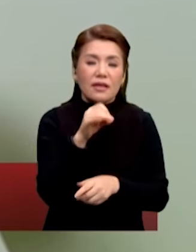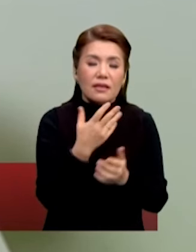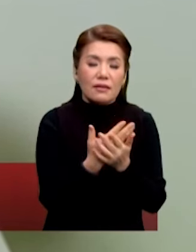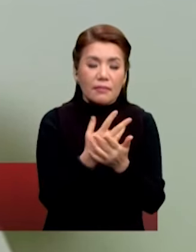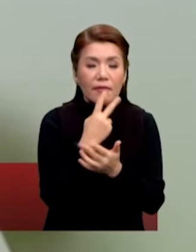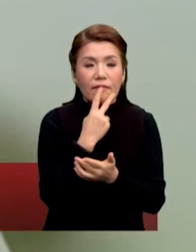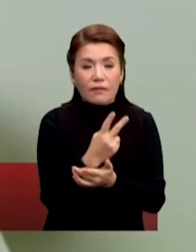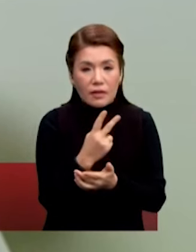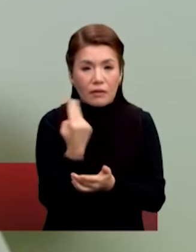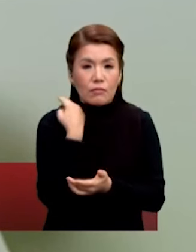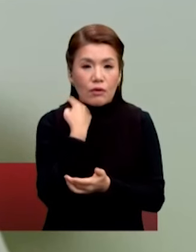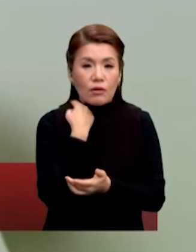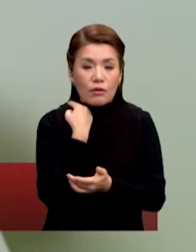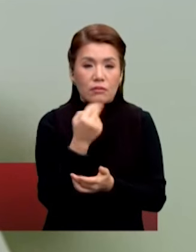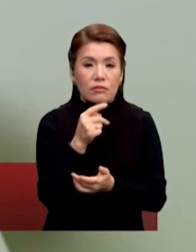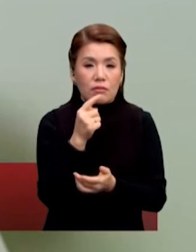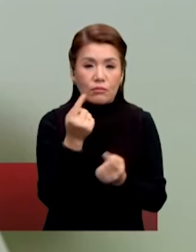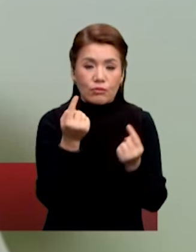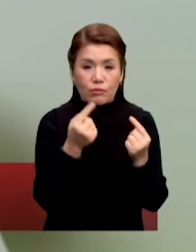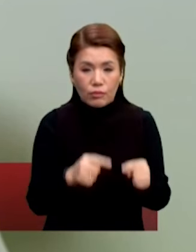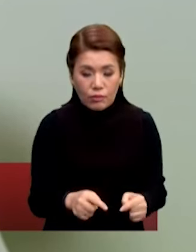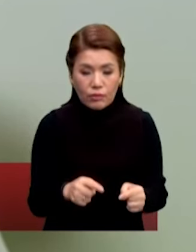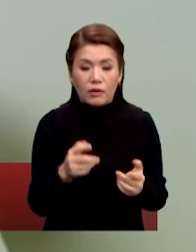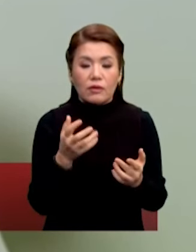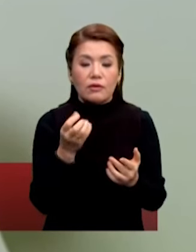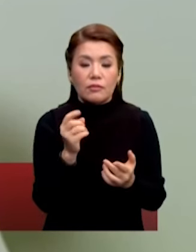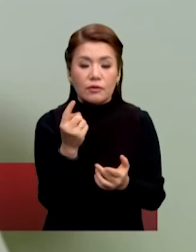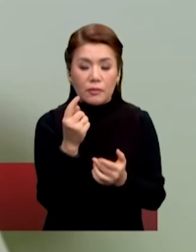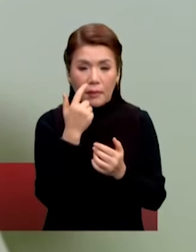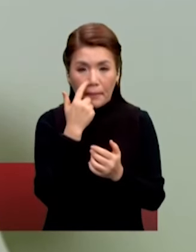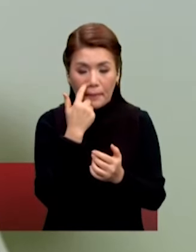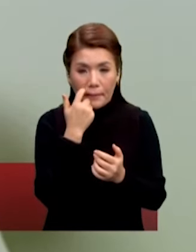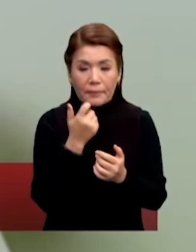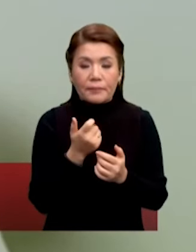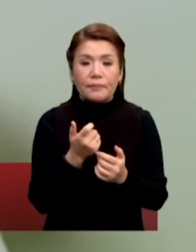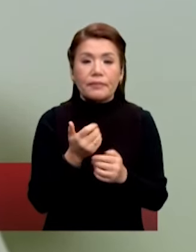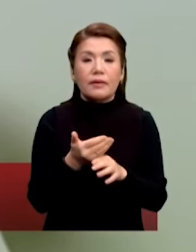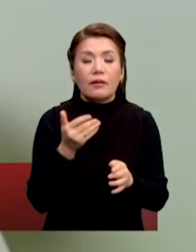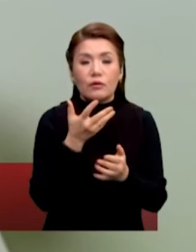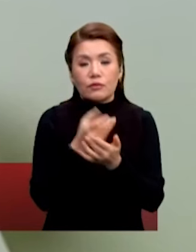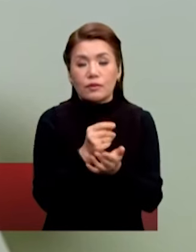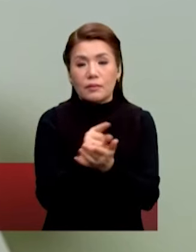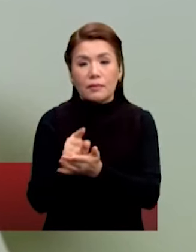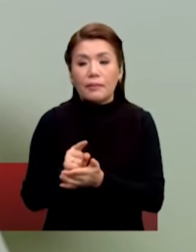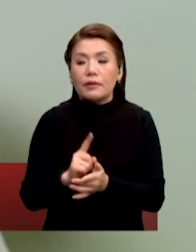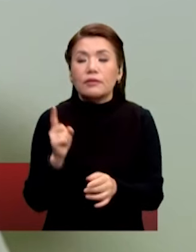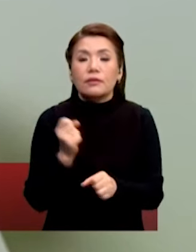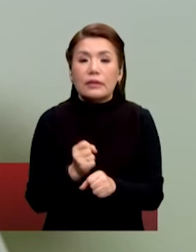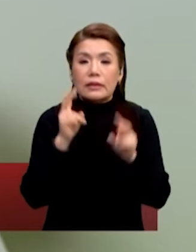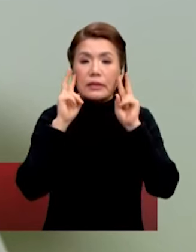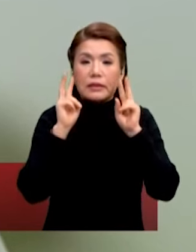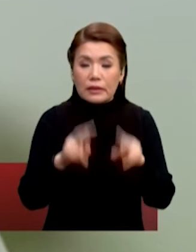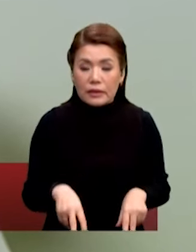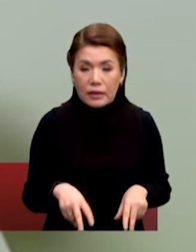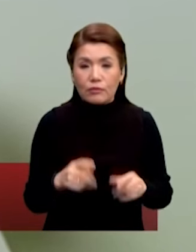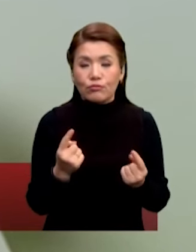көрсеңіздер, қарыздық бюджеттік кризис, дефолт, өйткені алдындағы өз міндеттемелерді немен жабарын білмейді, бюджеттің